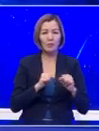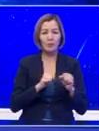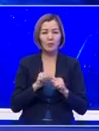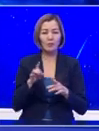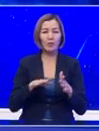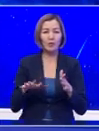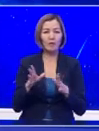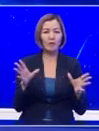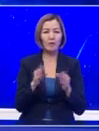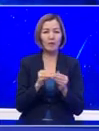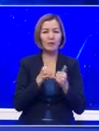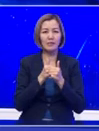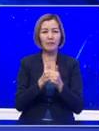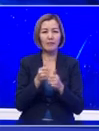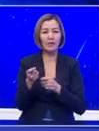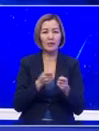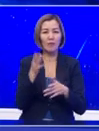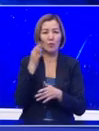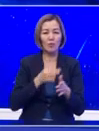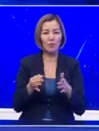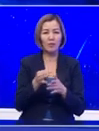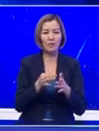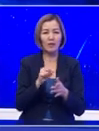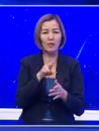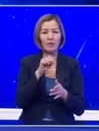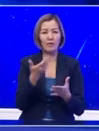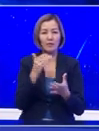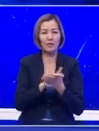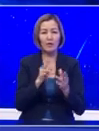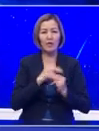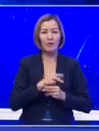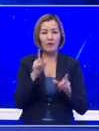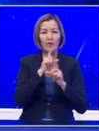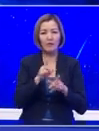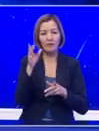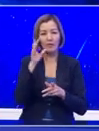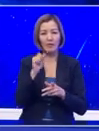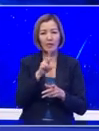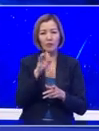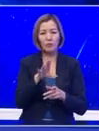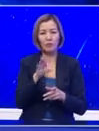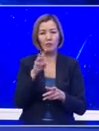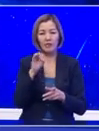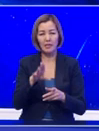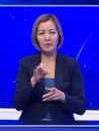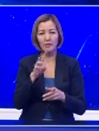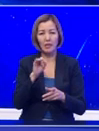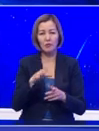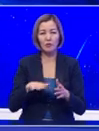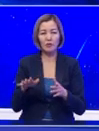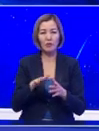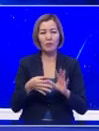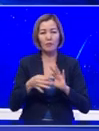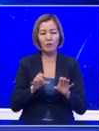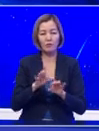регион, вместе с заместителем акима области Рустамом Али ознакомился с работой объектов образования в Аксузском, Сарканском и